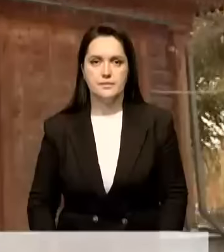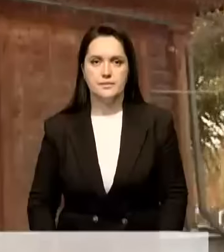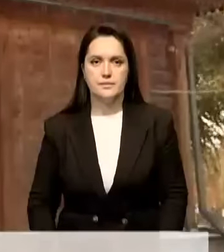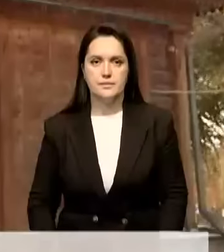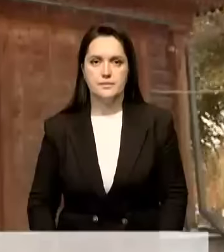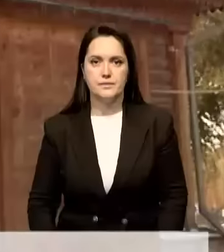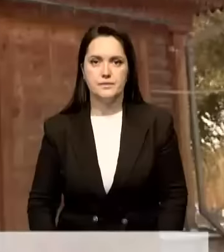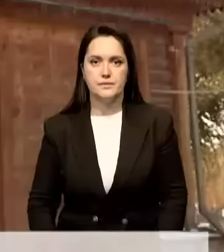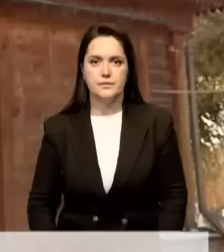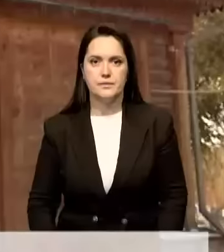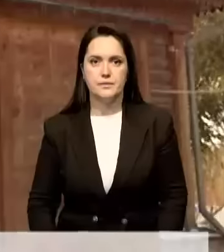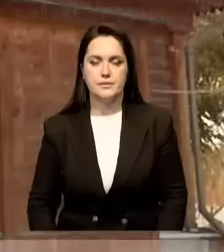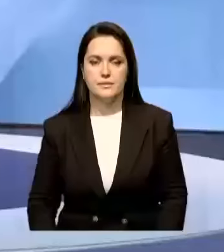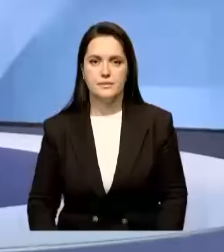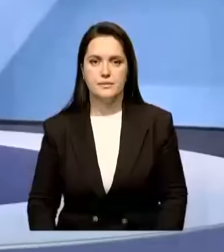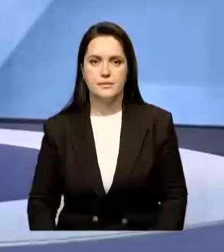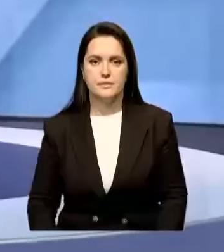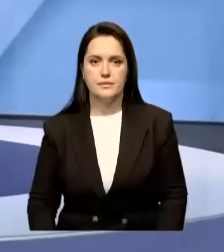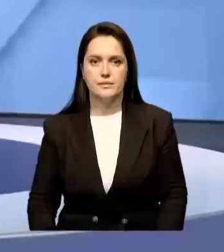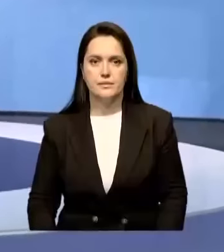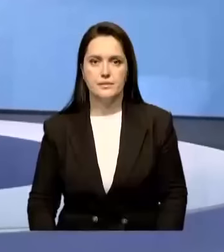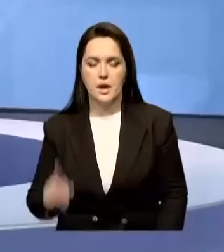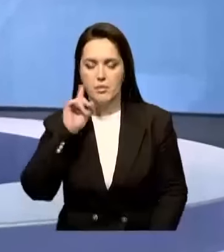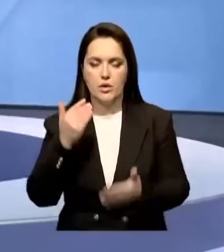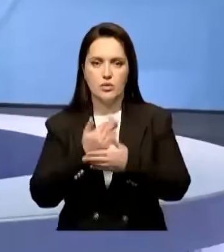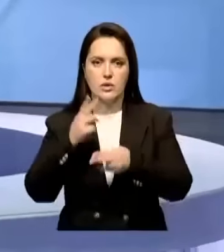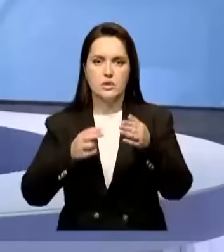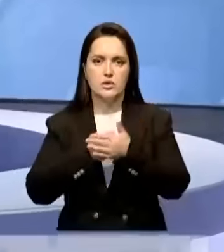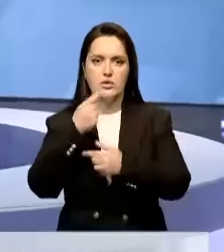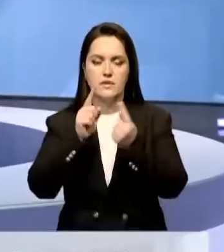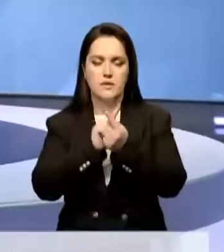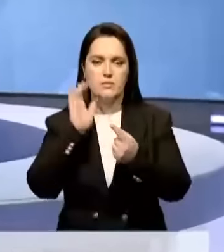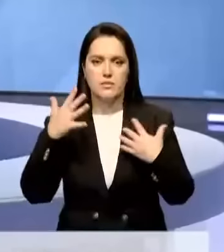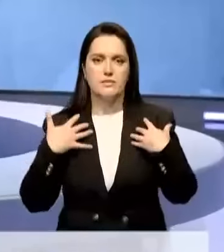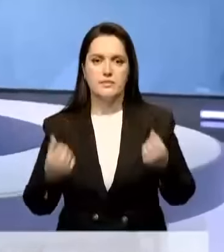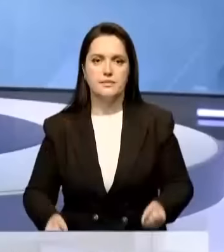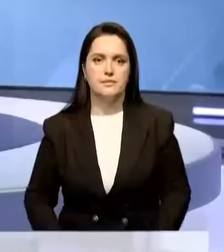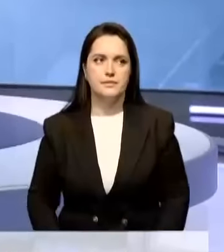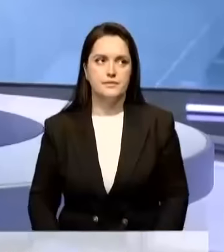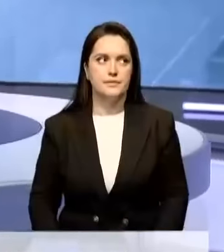24 Кизет. Пока это все новости. Всего доброго.